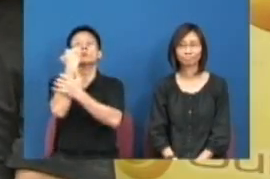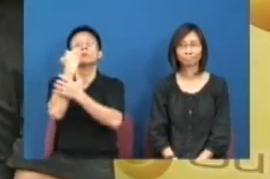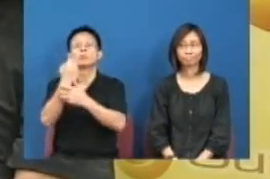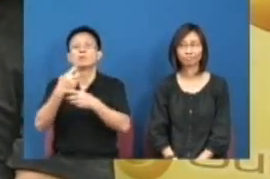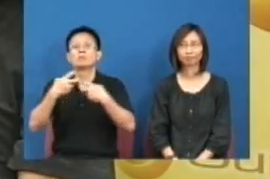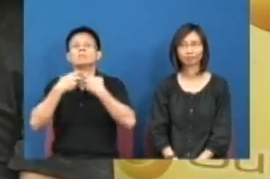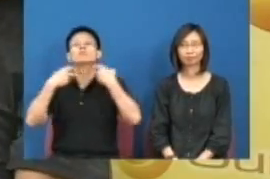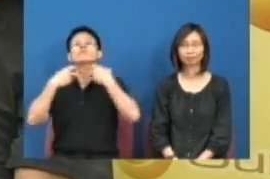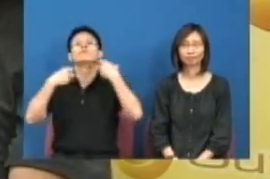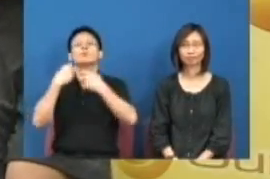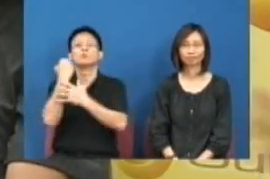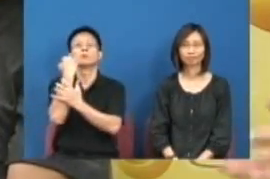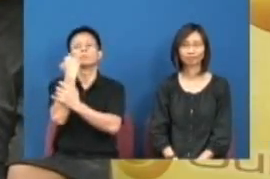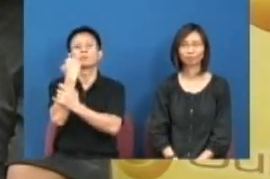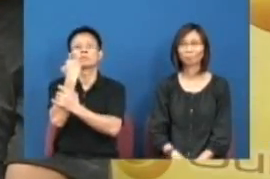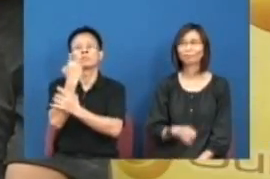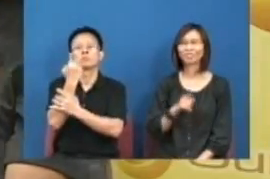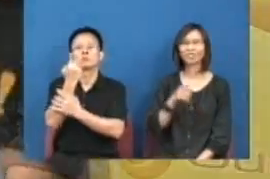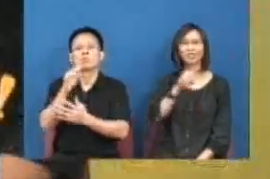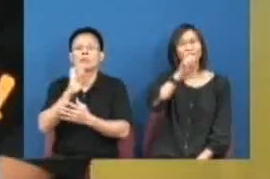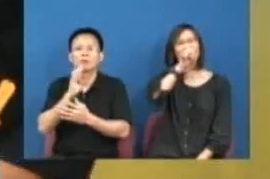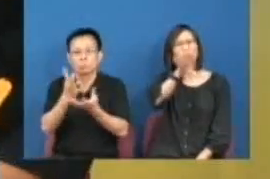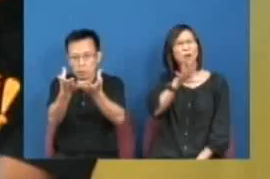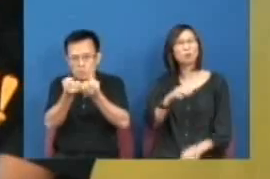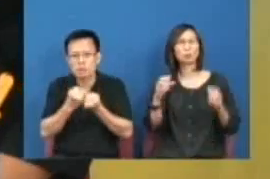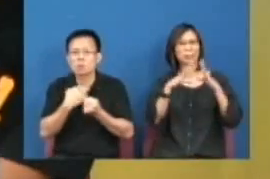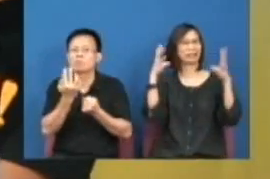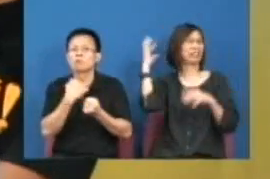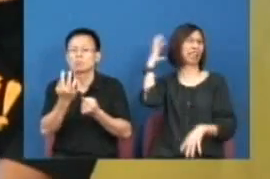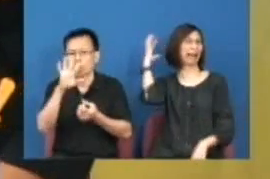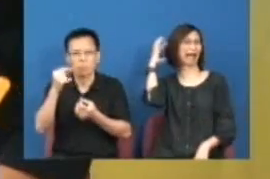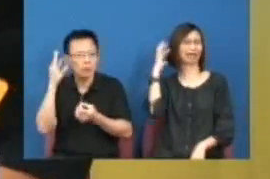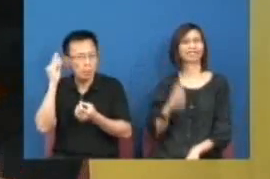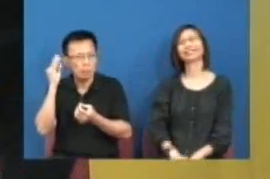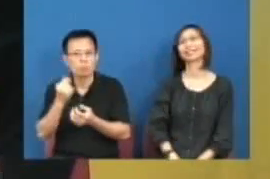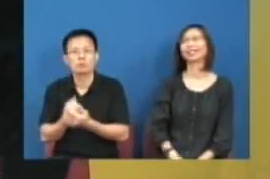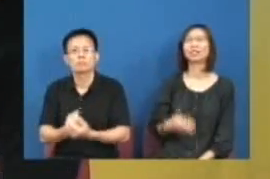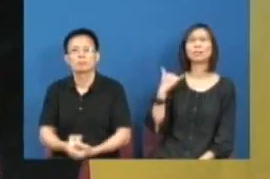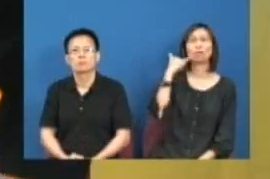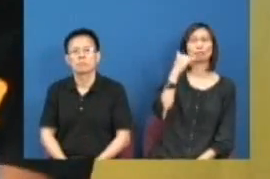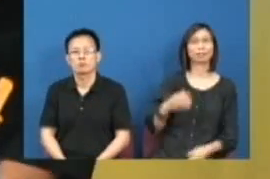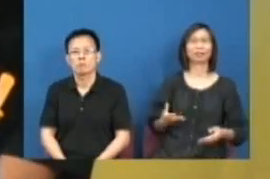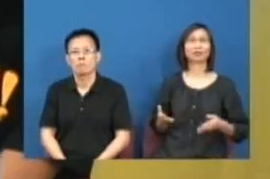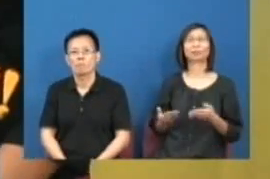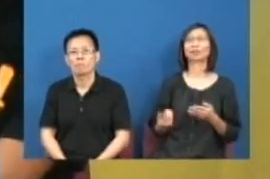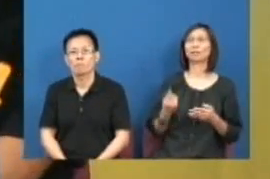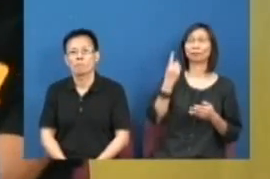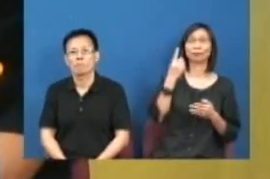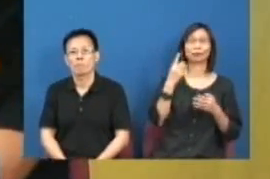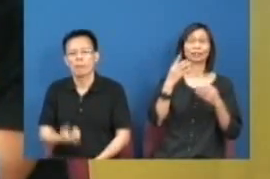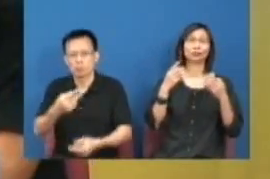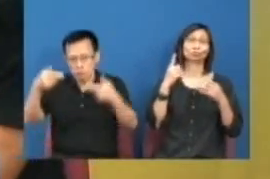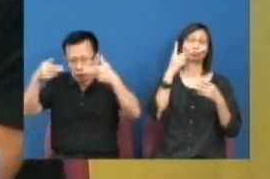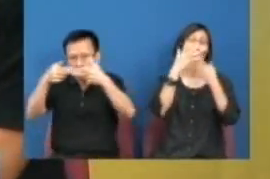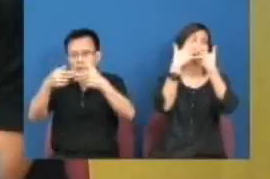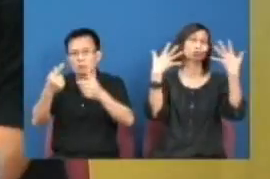好大，如果有聲就一定聽到。 你我知把聲響啊嘛，係唔緊要，你依家擺要 YouTube 版啦，將你把聲咧 key 咗上去咧，基本上人哋就可